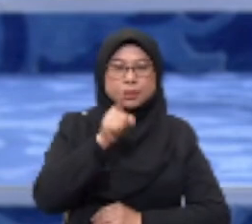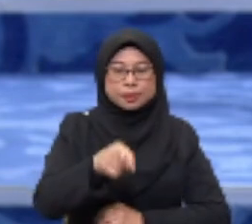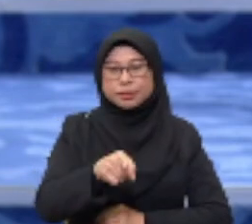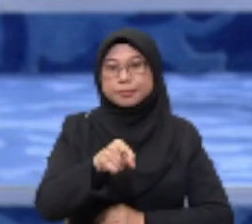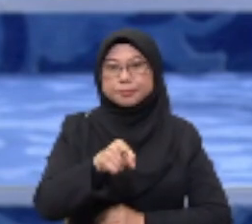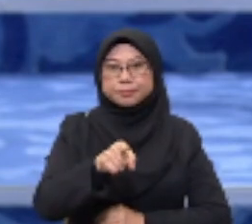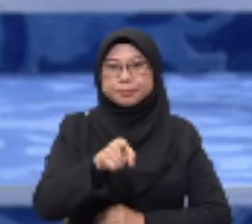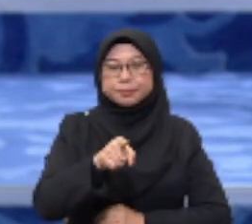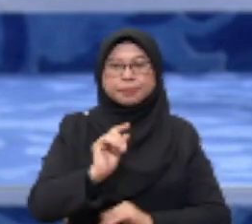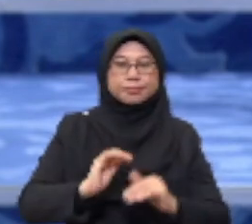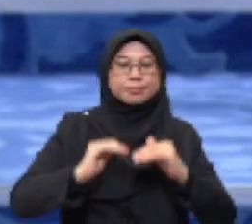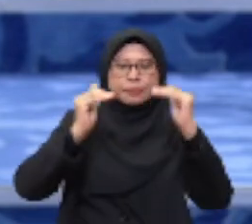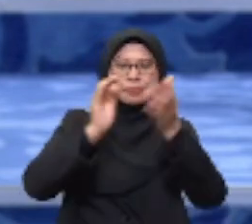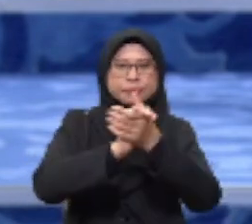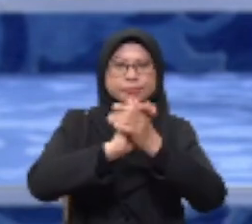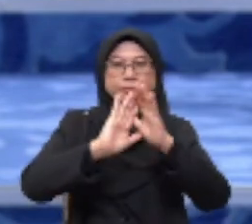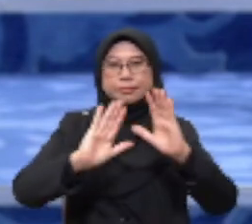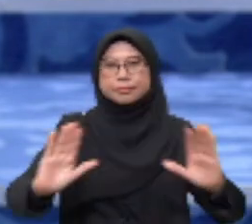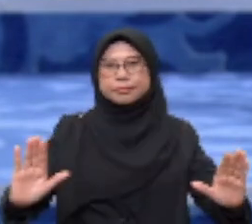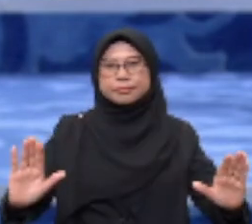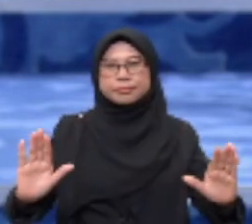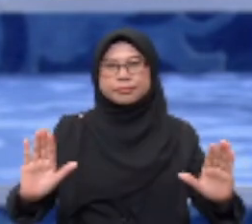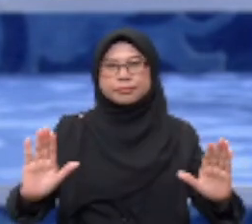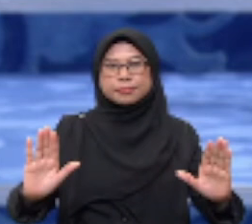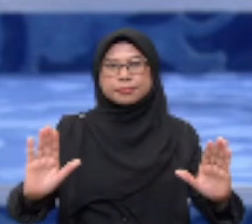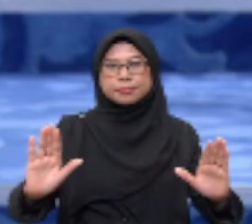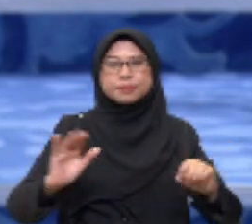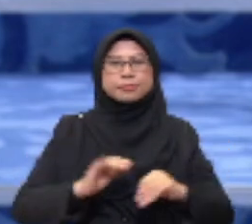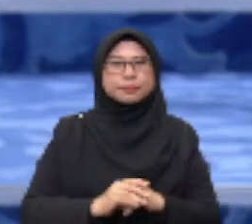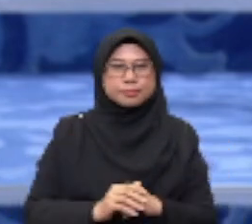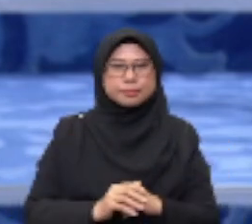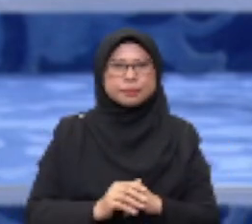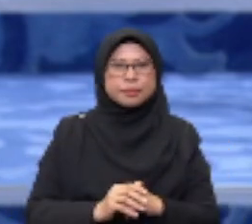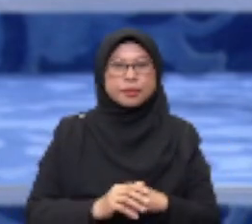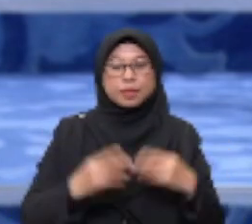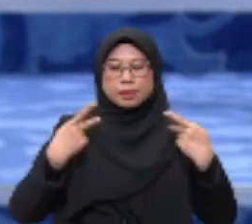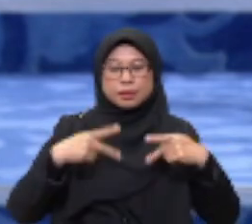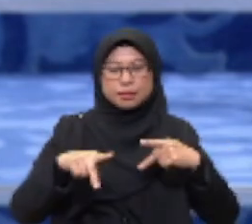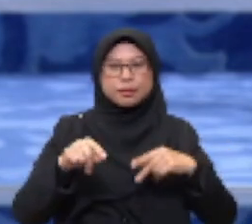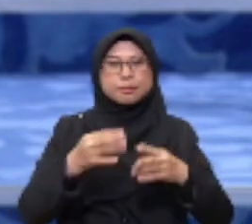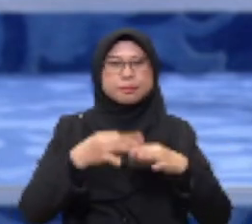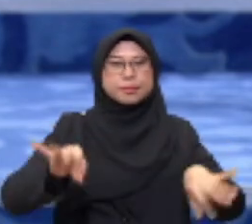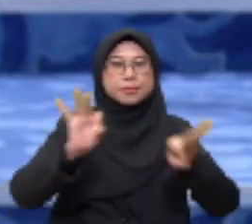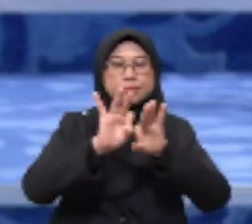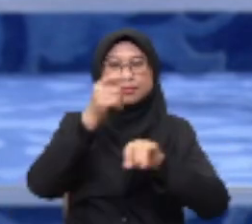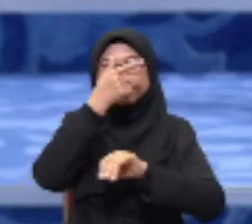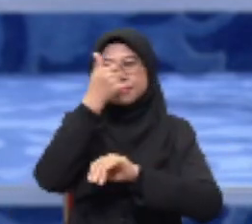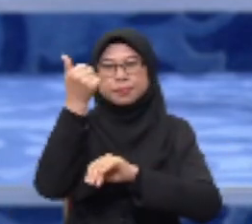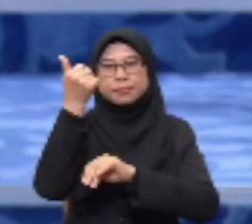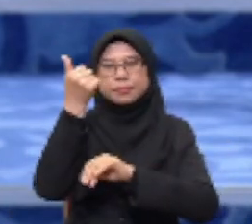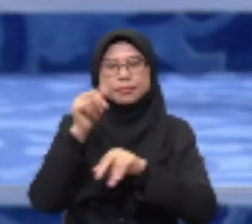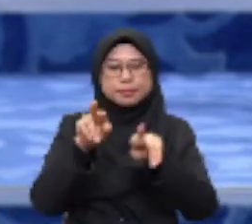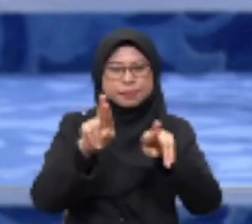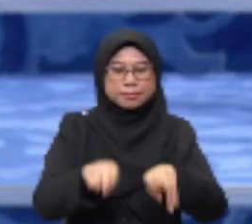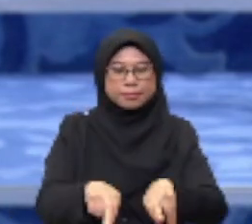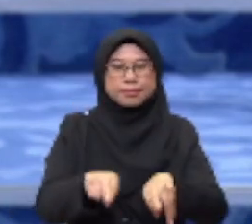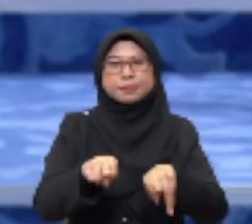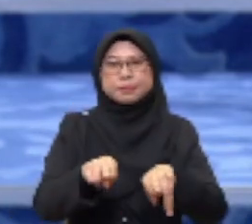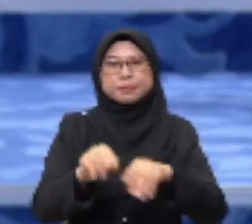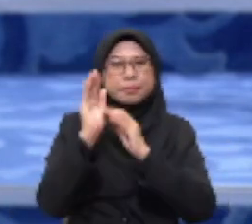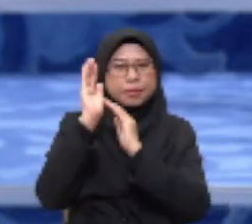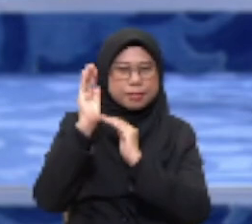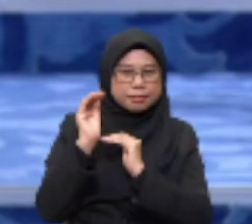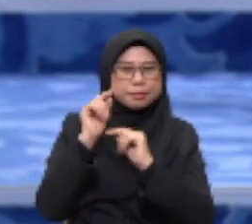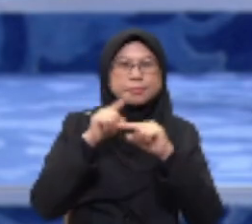bahawa tahap keselamatan, premis seperti ini penting sebab di situlah tempat di mana rakyat meletakkan